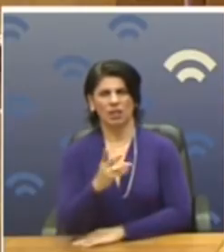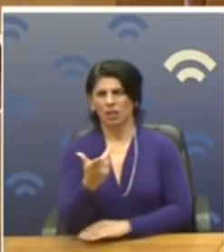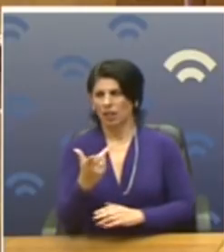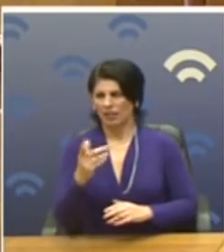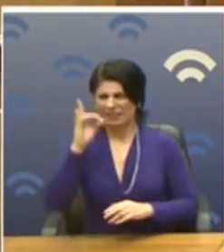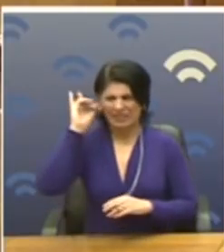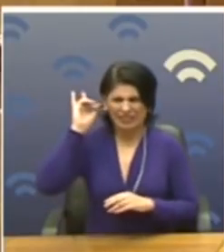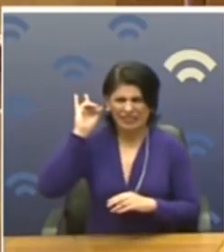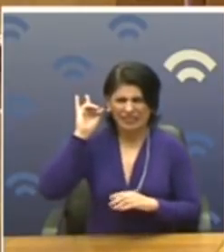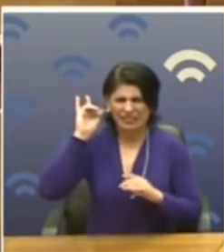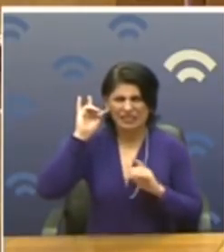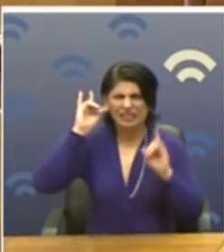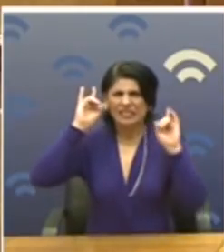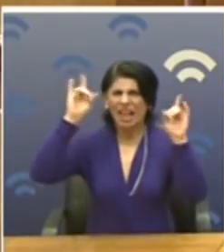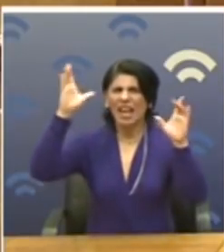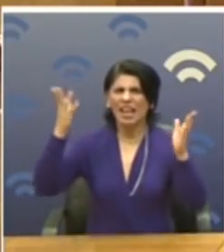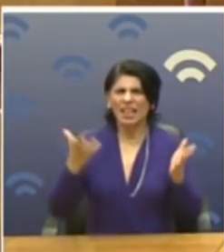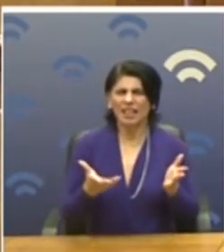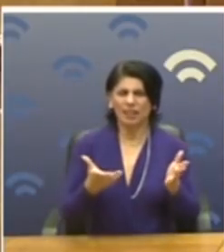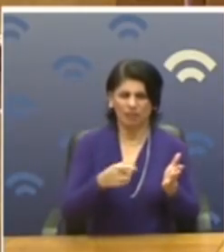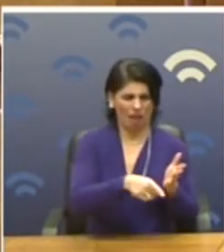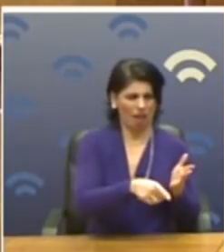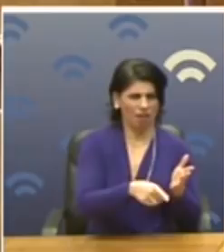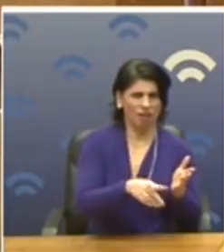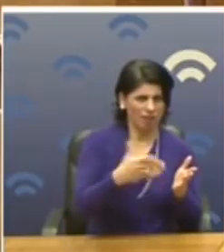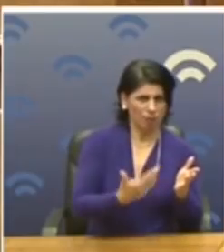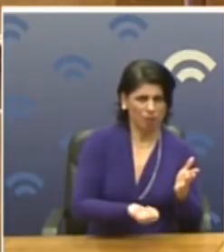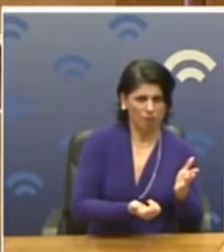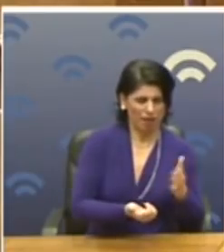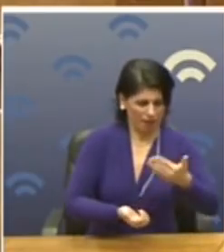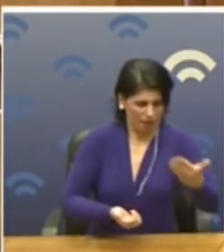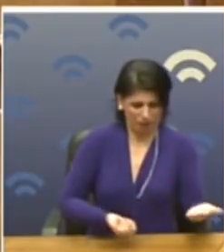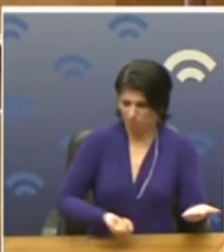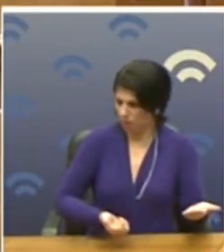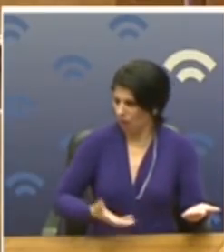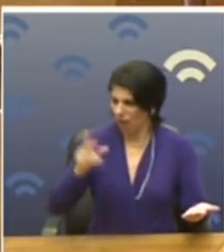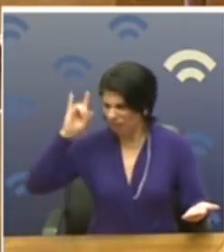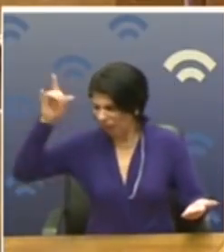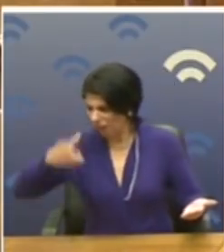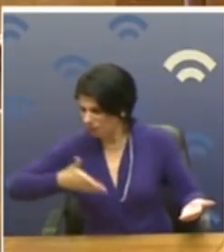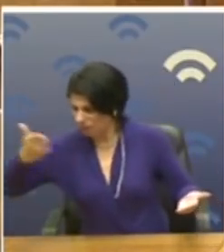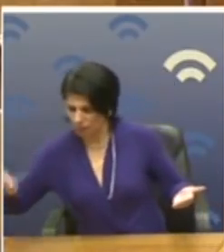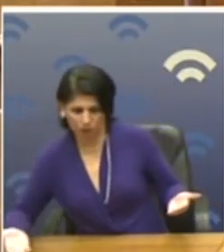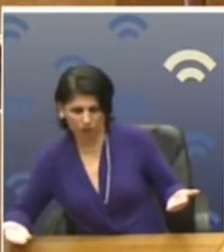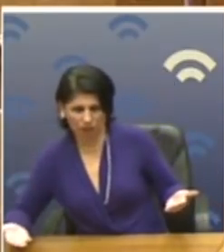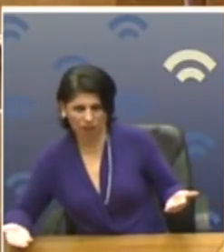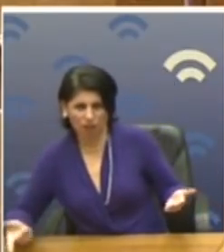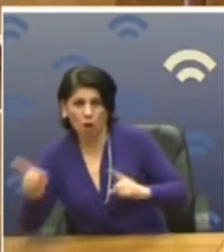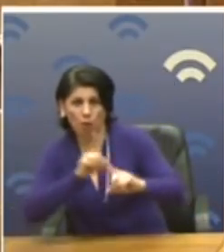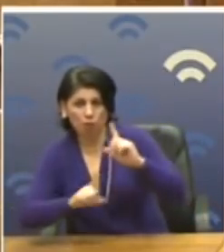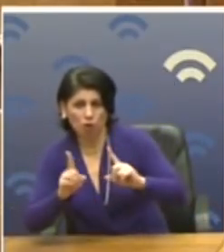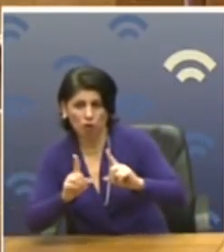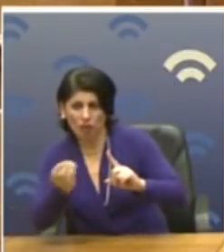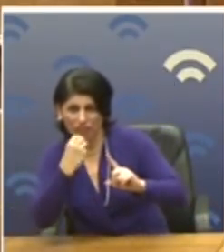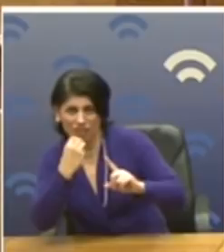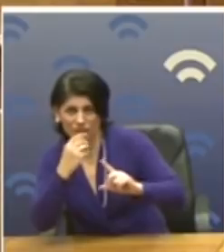Ευρωπαϊκής Ένωσης δεν διαφέρει για τους λαούς από τη χάριβδη των ευρωομολόγων της